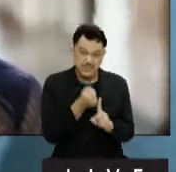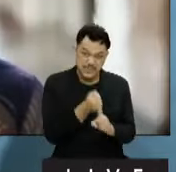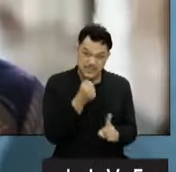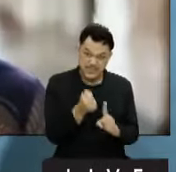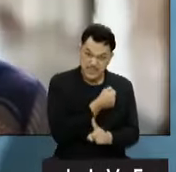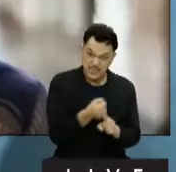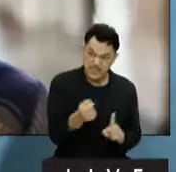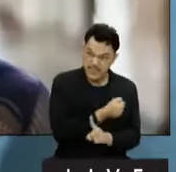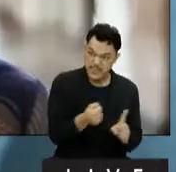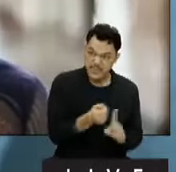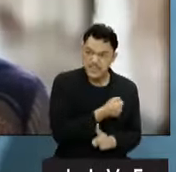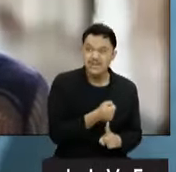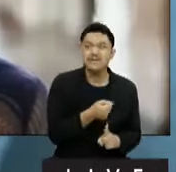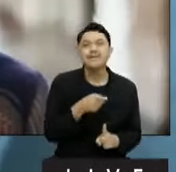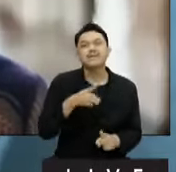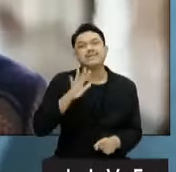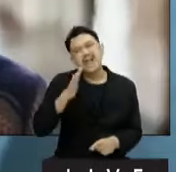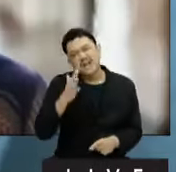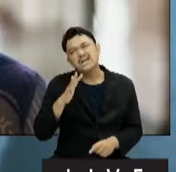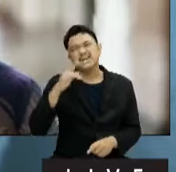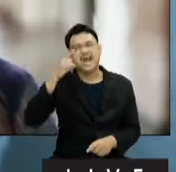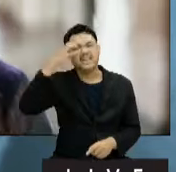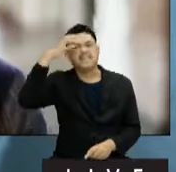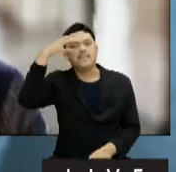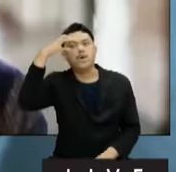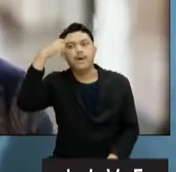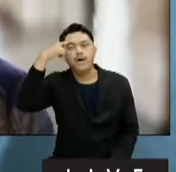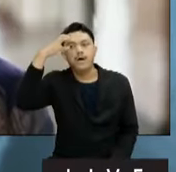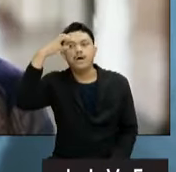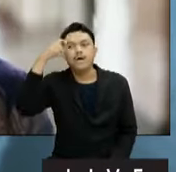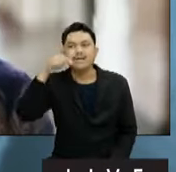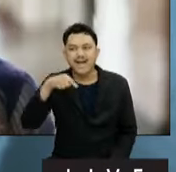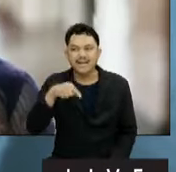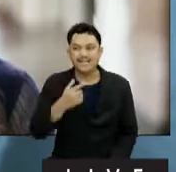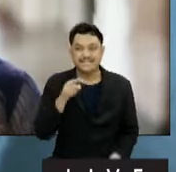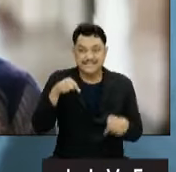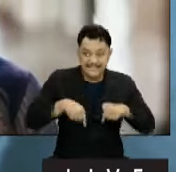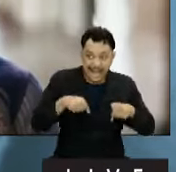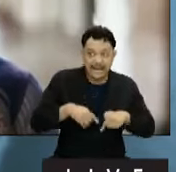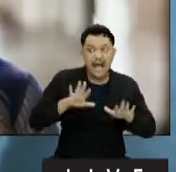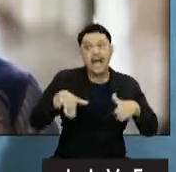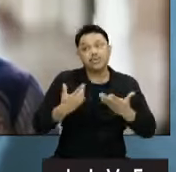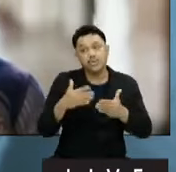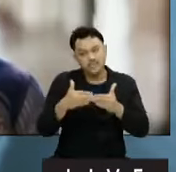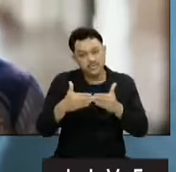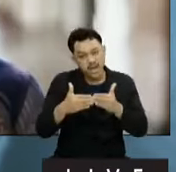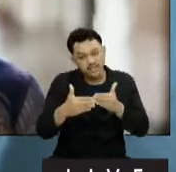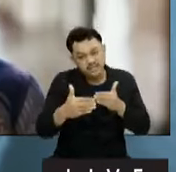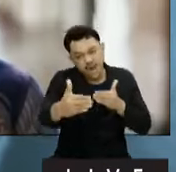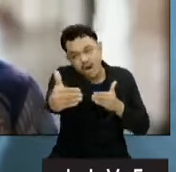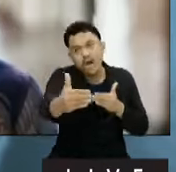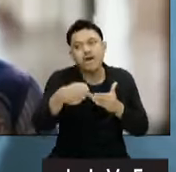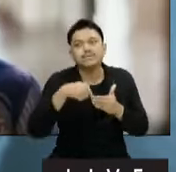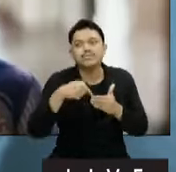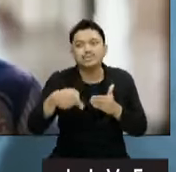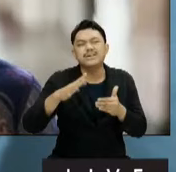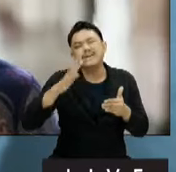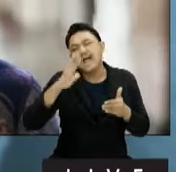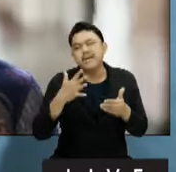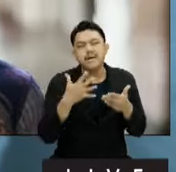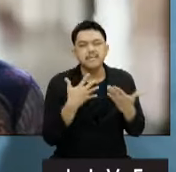saja trauma jangka pendek dan jangka panjang yang mungkin dialami seorang istri? Apalagi kita tahu dalam kasus ini istrinya masih di bawah umur.